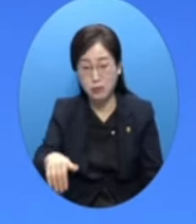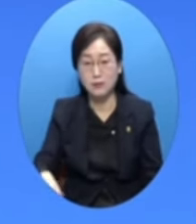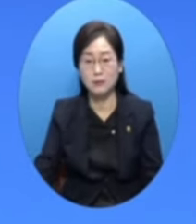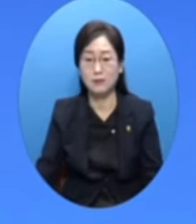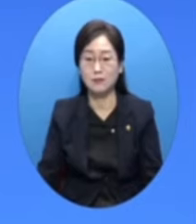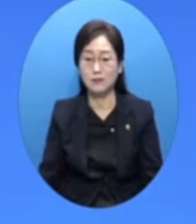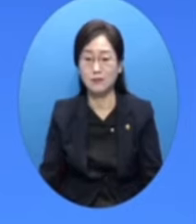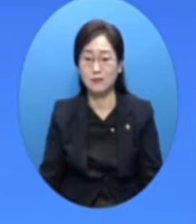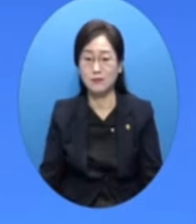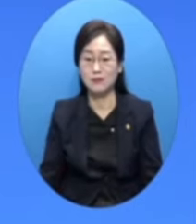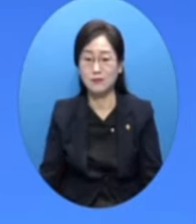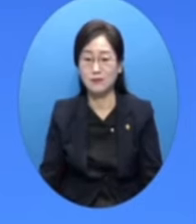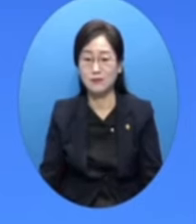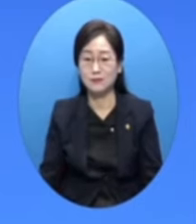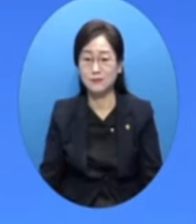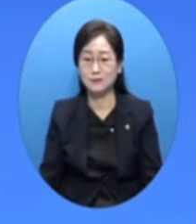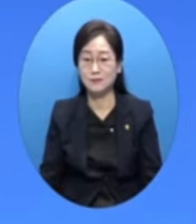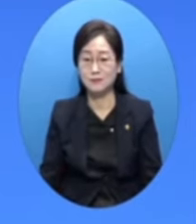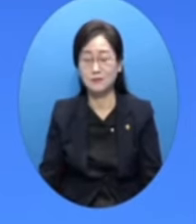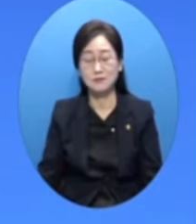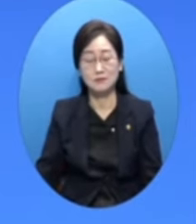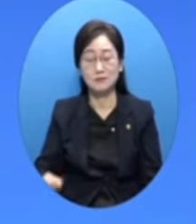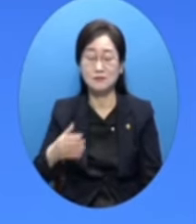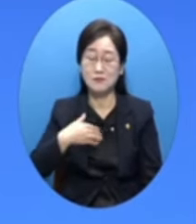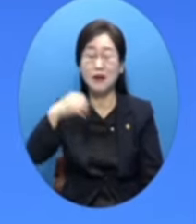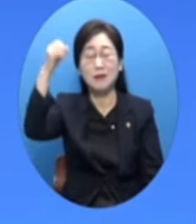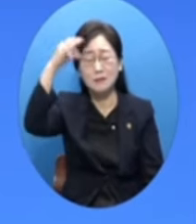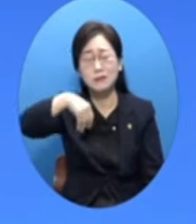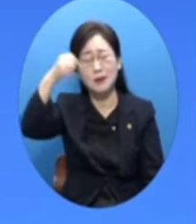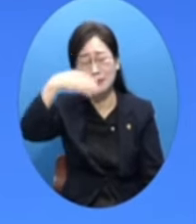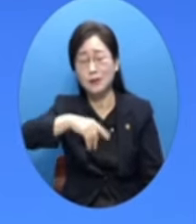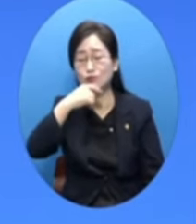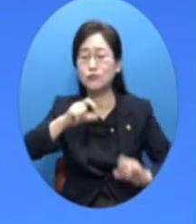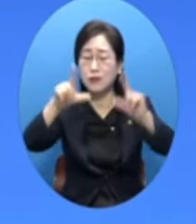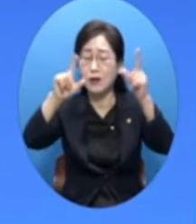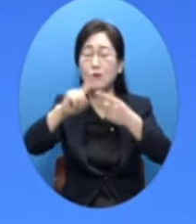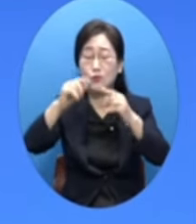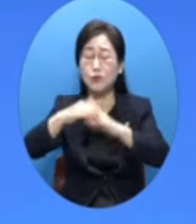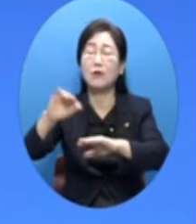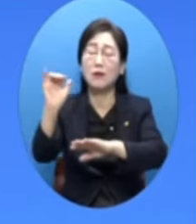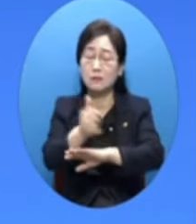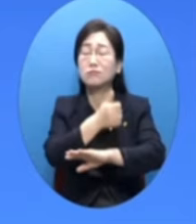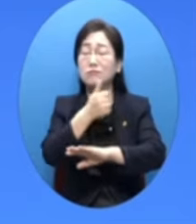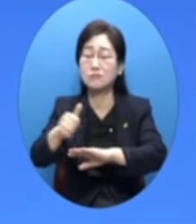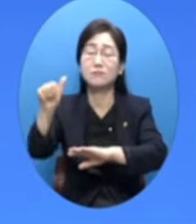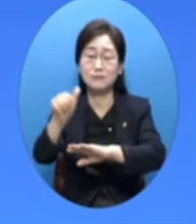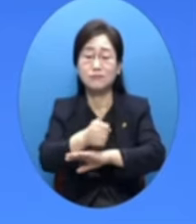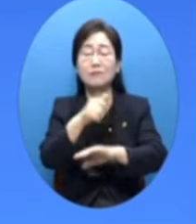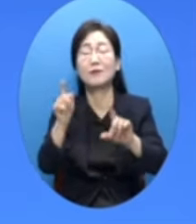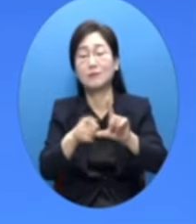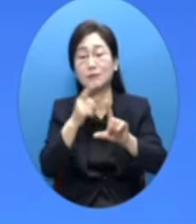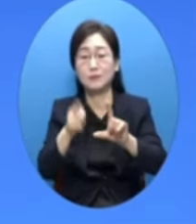그냥 어느 순간 내가 형식적으로 주일날 교회만 왔다 하고 있는 그런 신앙이